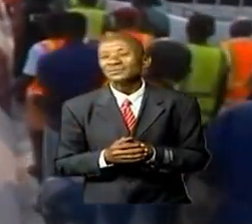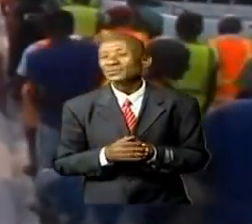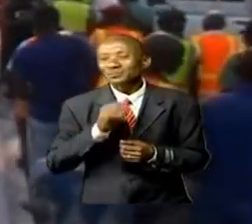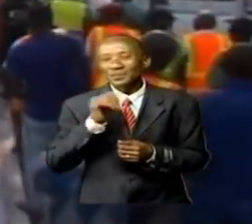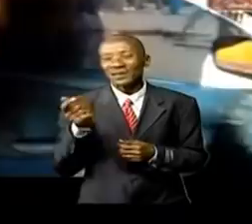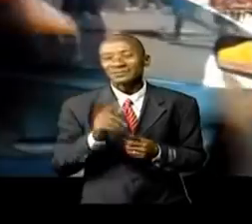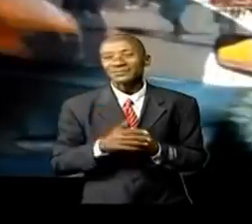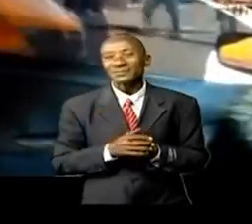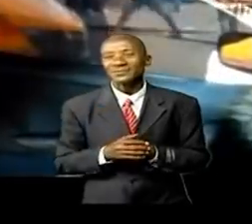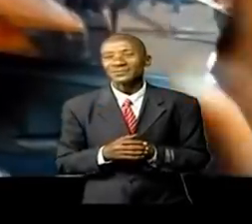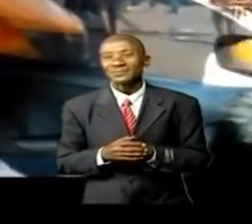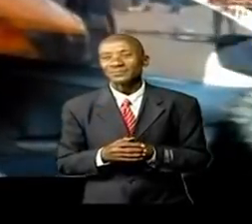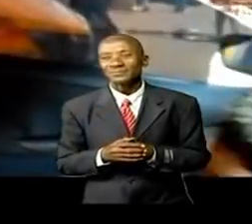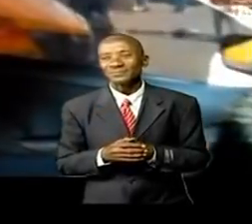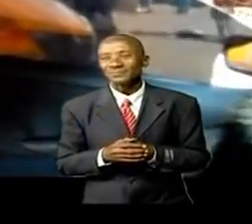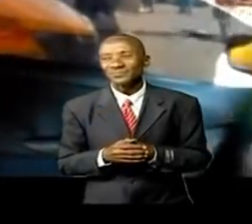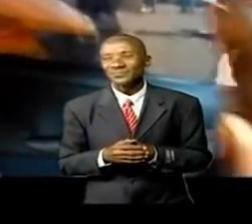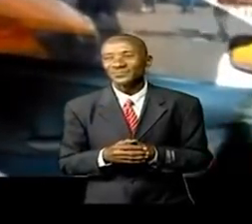pas l'unique raison.